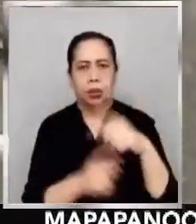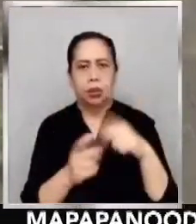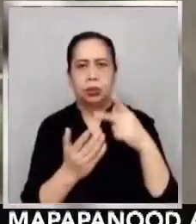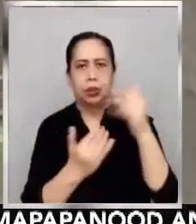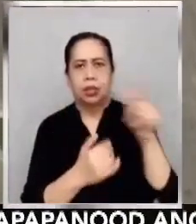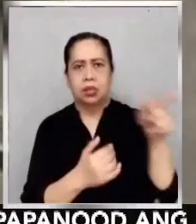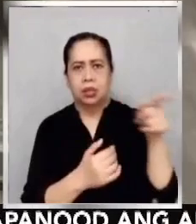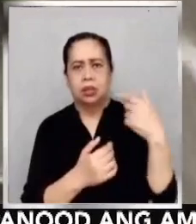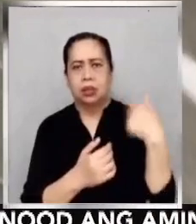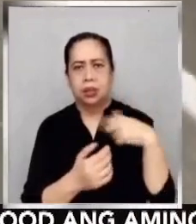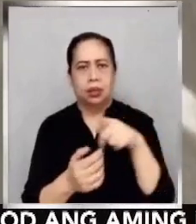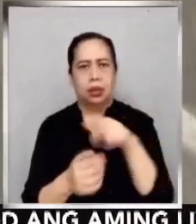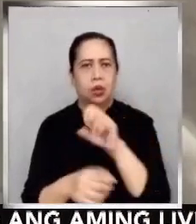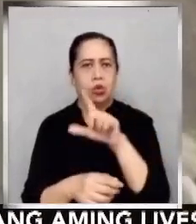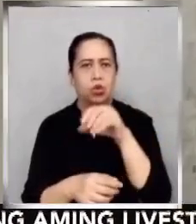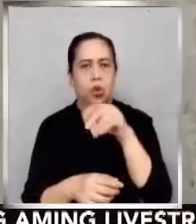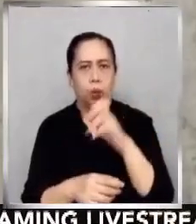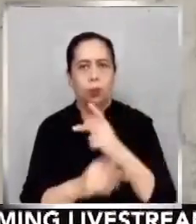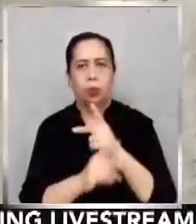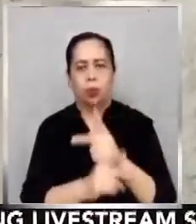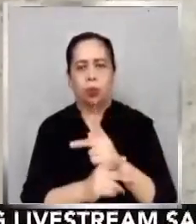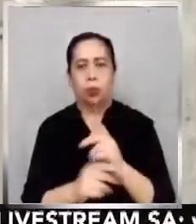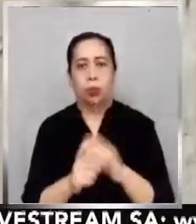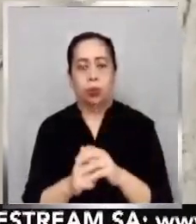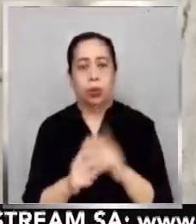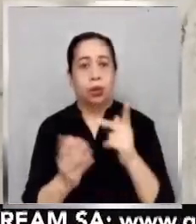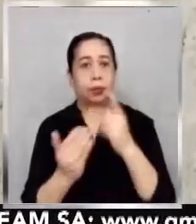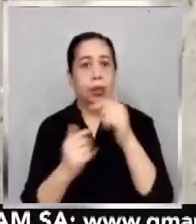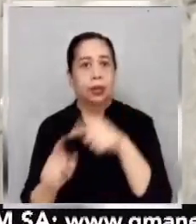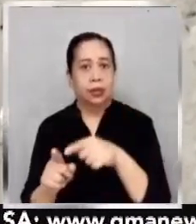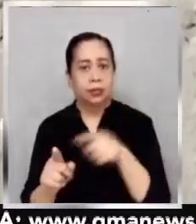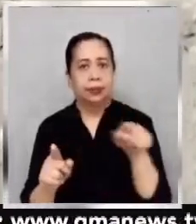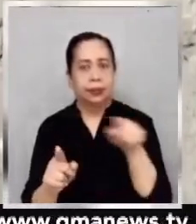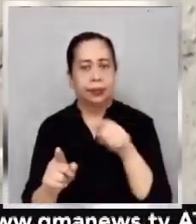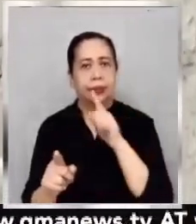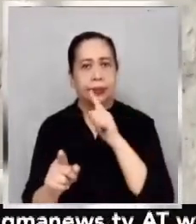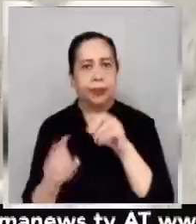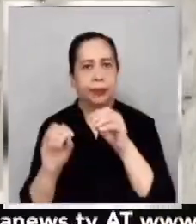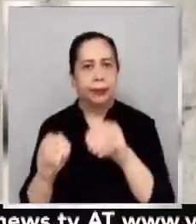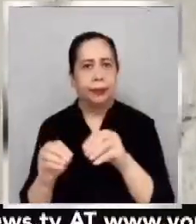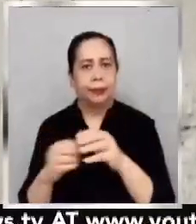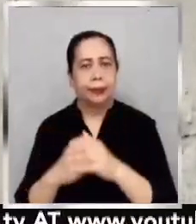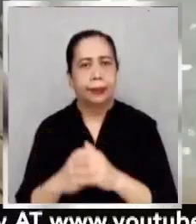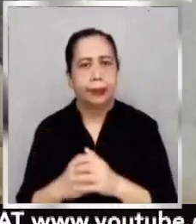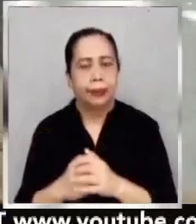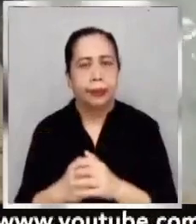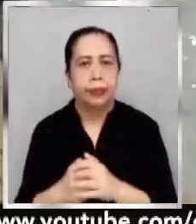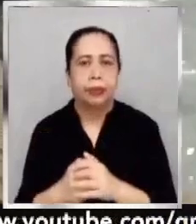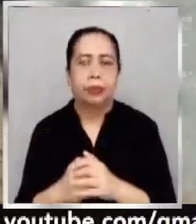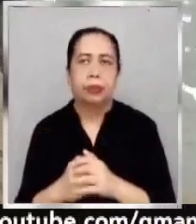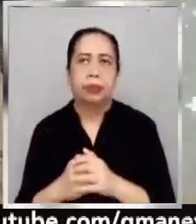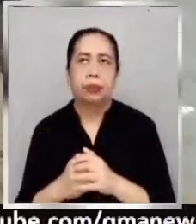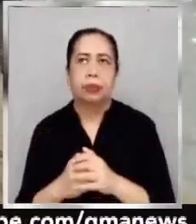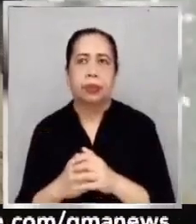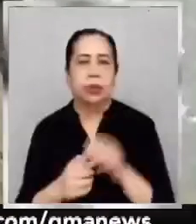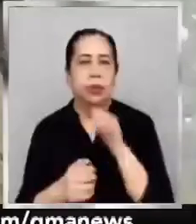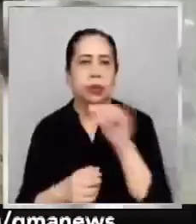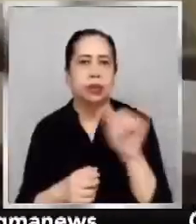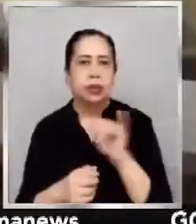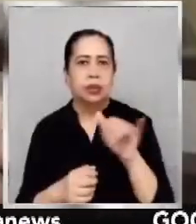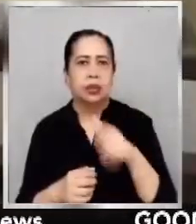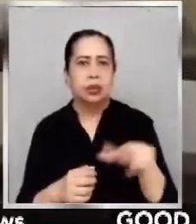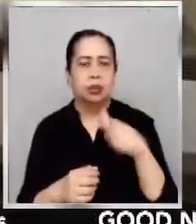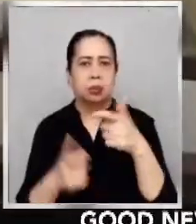naturang slope protection. Kasi yung product niyan talagang yung gano'n, dadang nakalagay doon sa loob ng common barrel lang. Hindi yung kamakano iba na boulder. Hindi